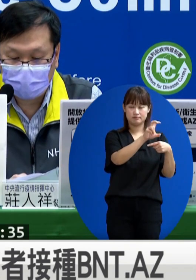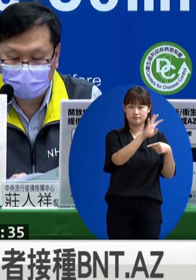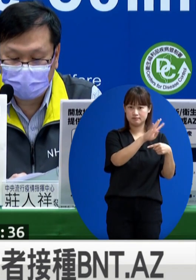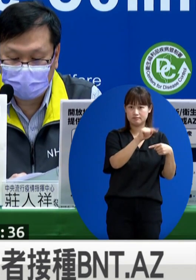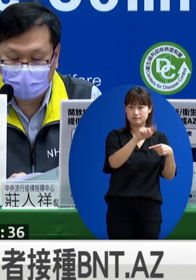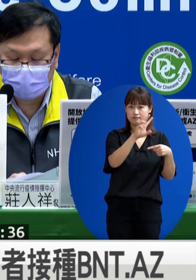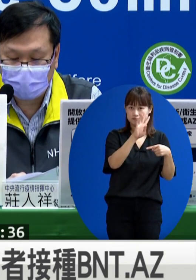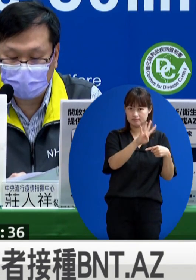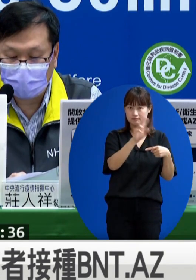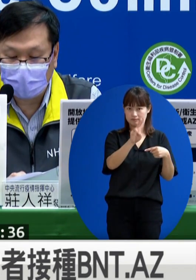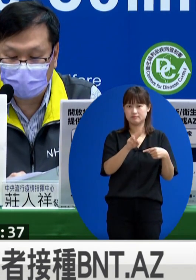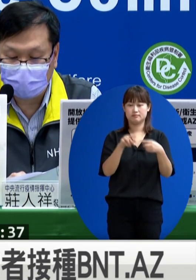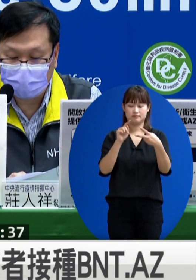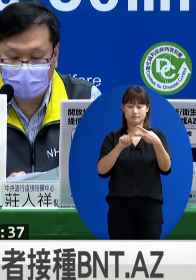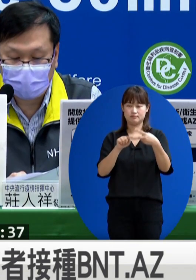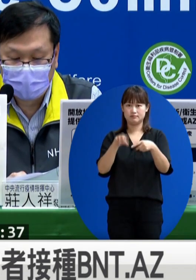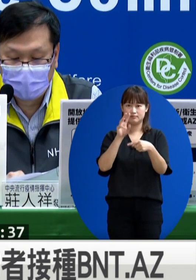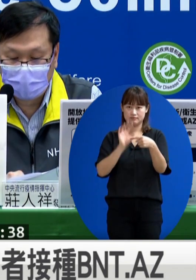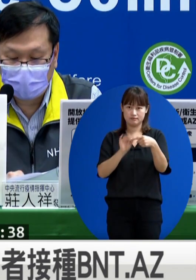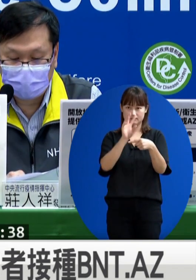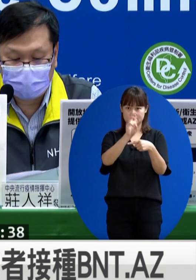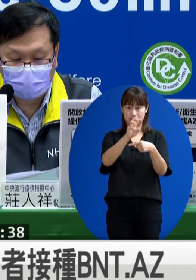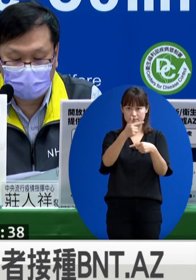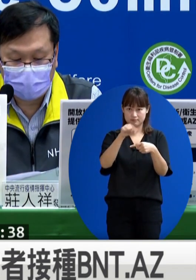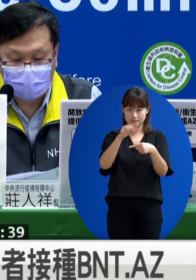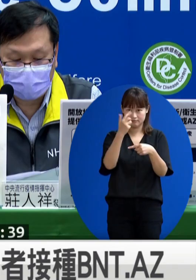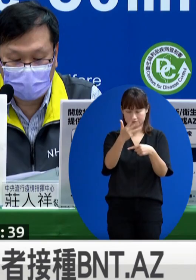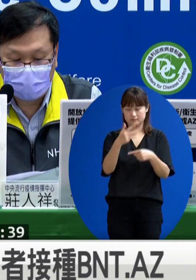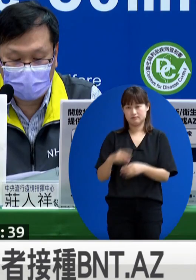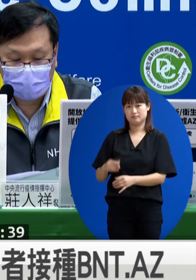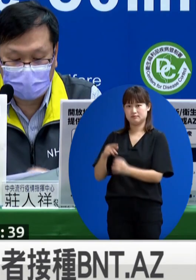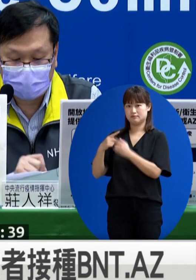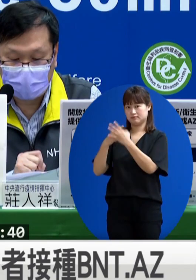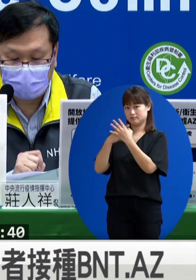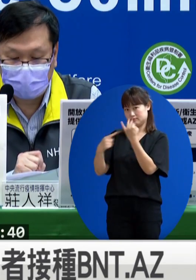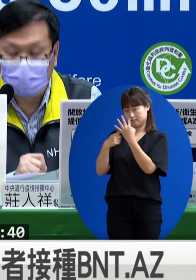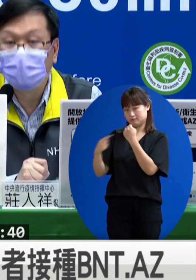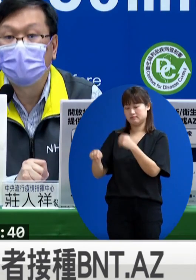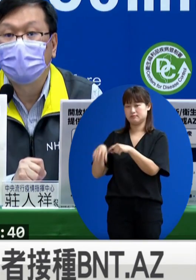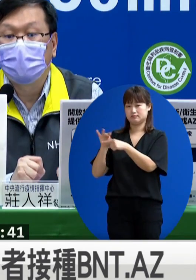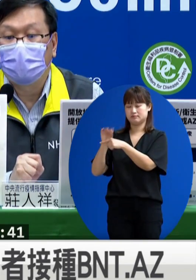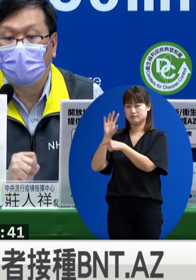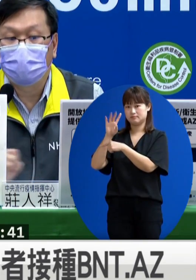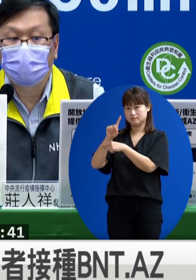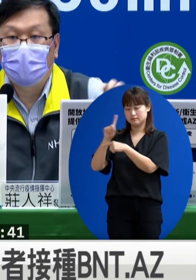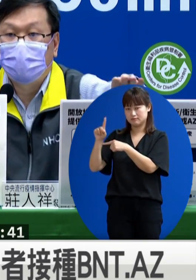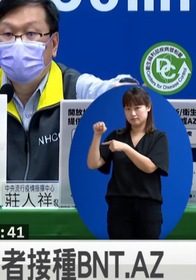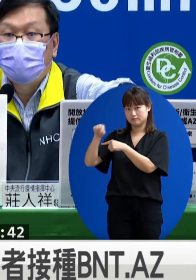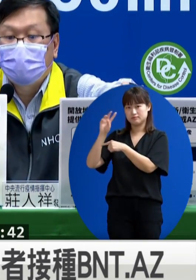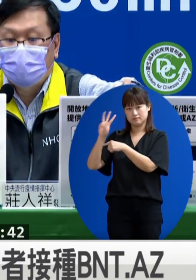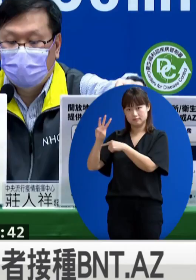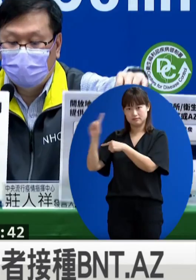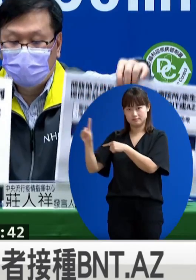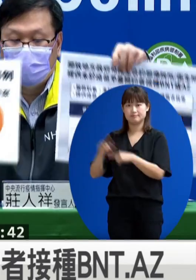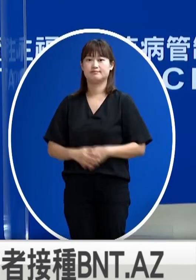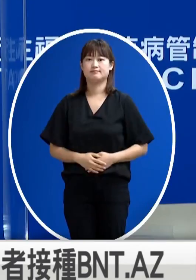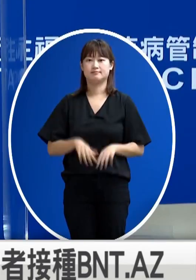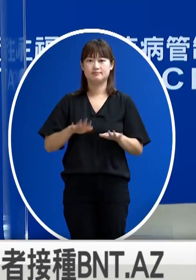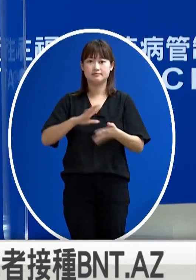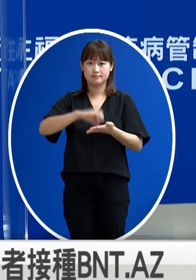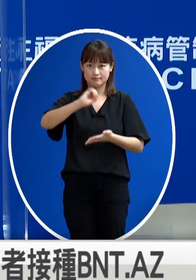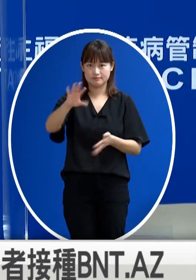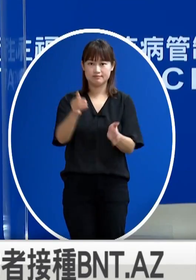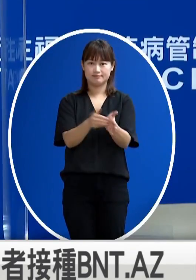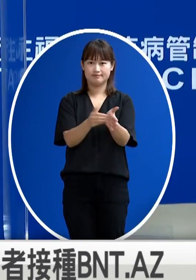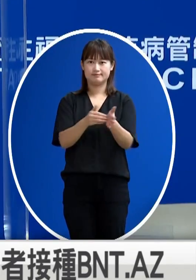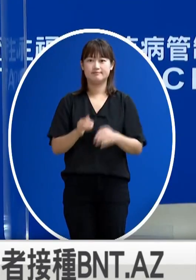74.42%，第二剂是36.89%。那即时人口比是11.31。好，那今天我们先报告